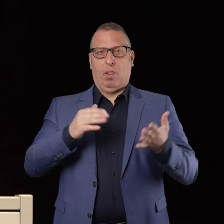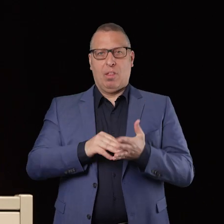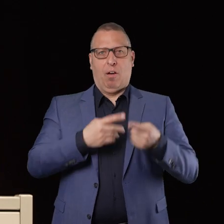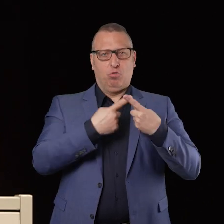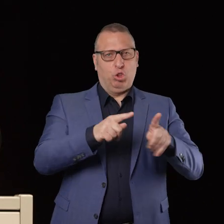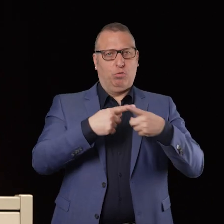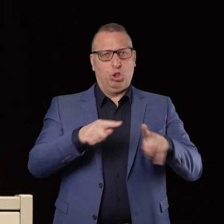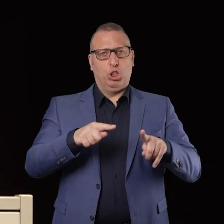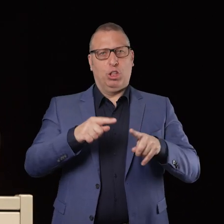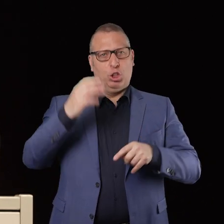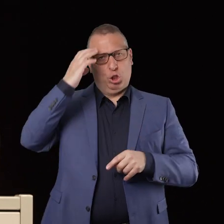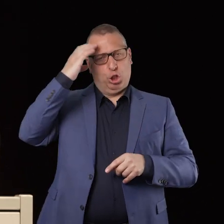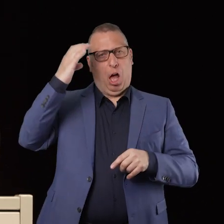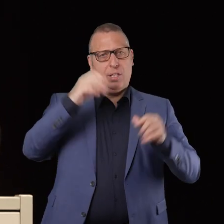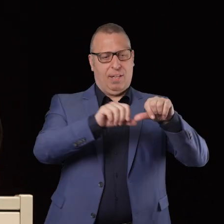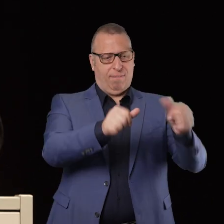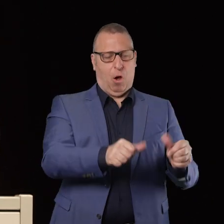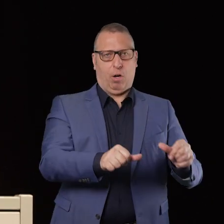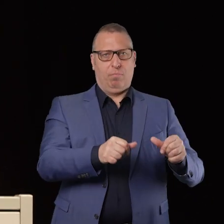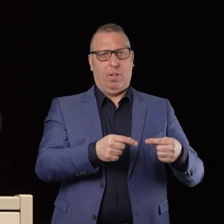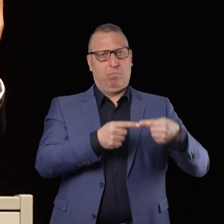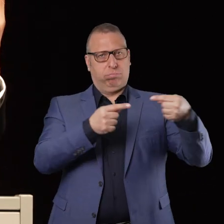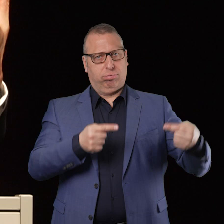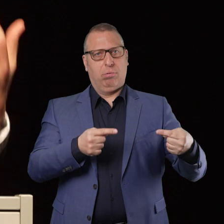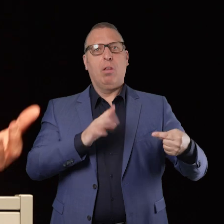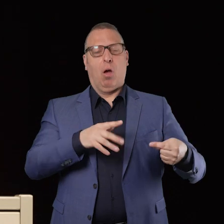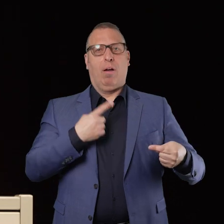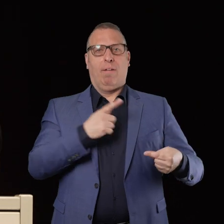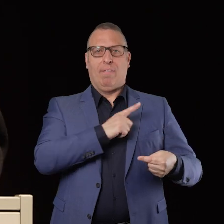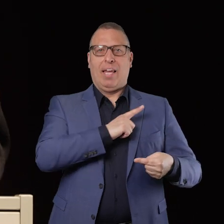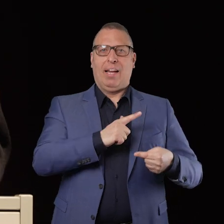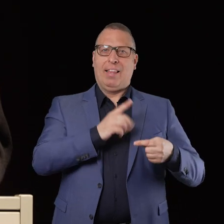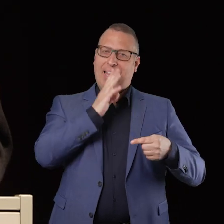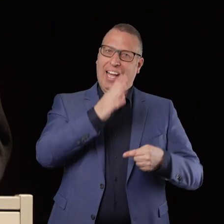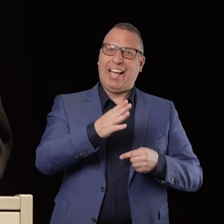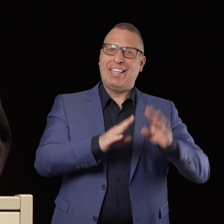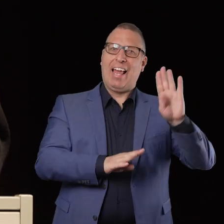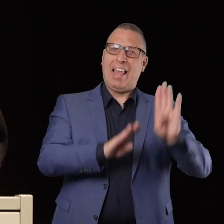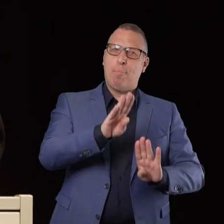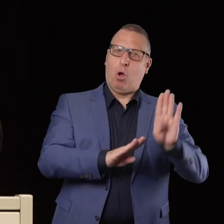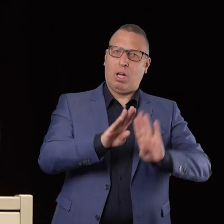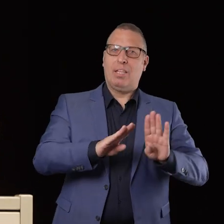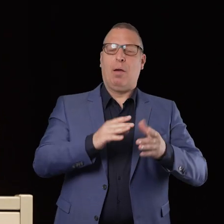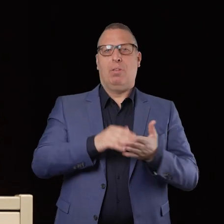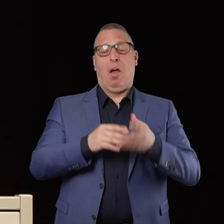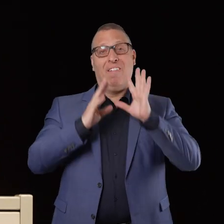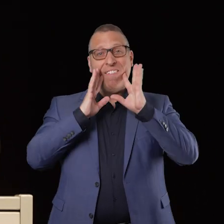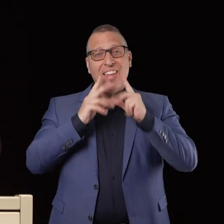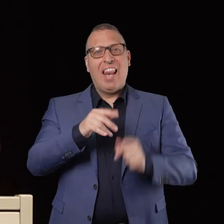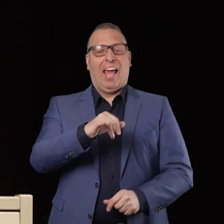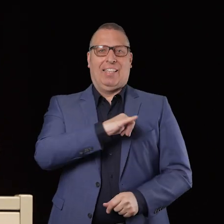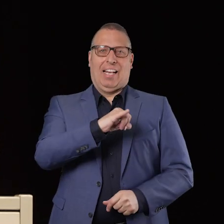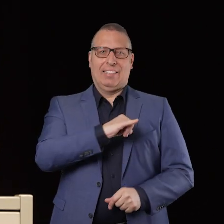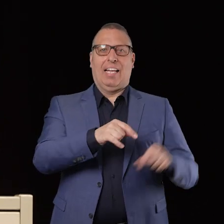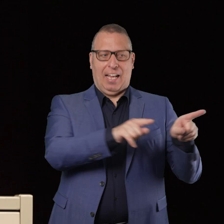Trotz der unterschiedlichen Staatsformen teilen wir neben der direkten Demokratie auch viele